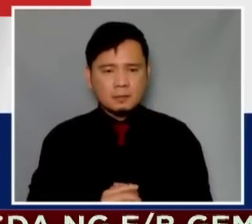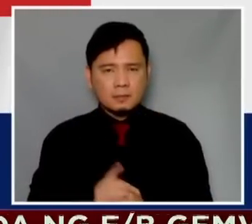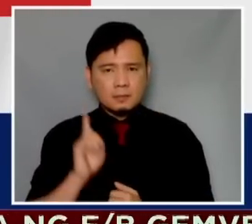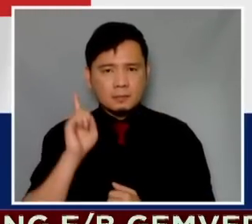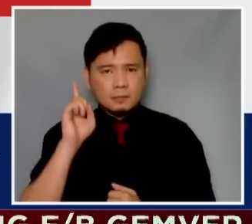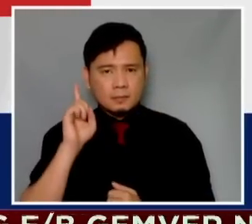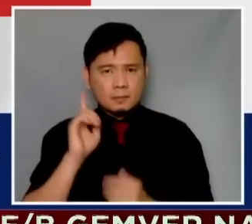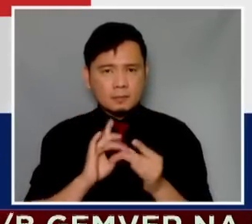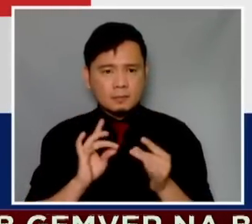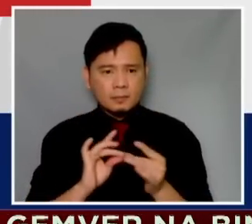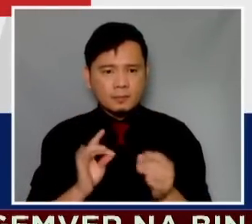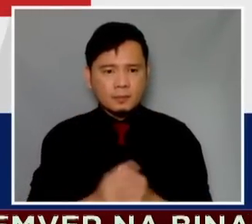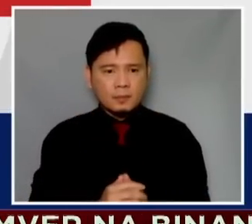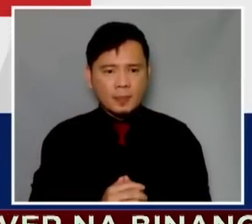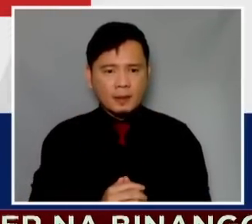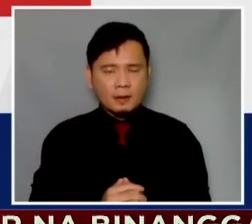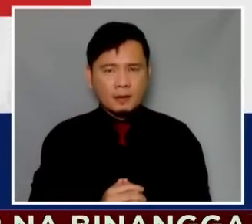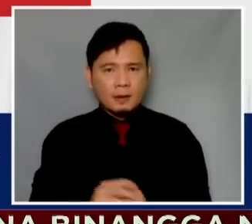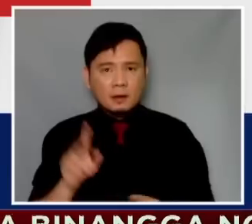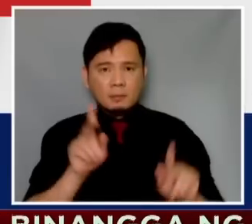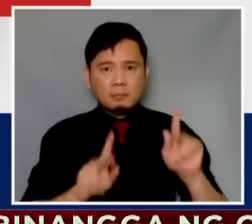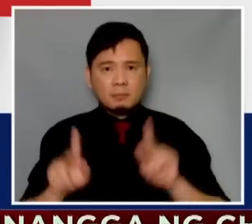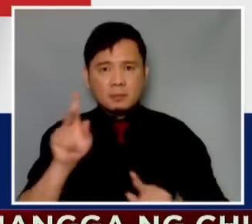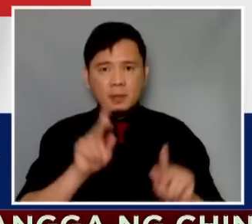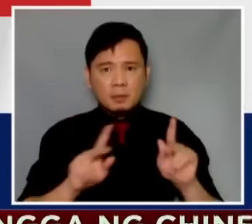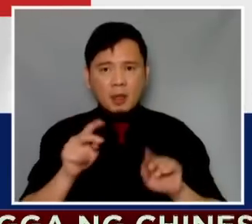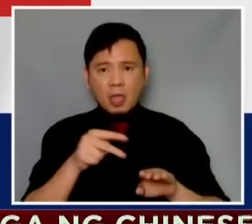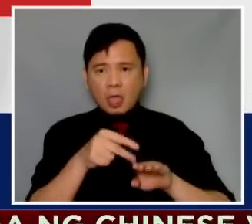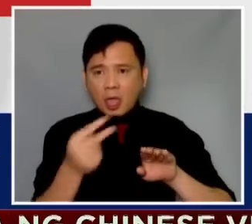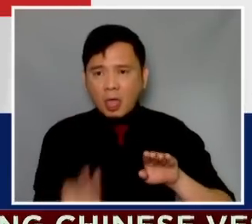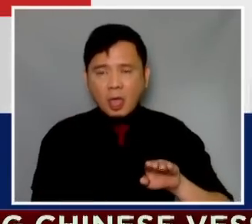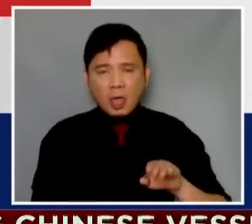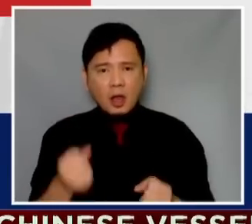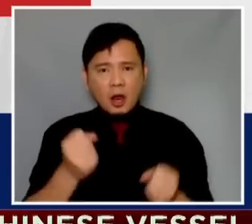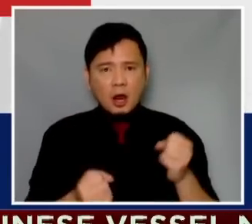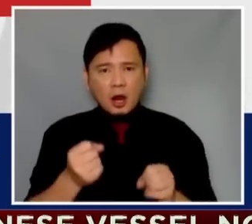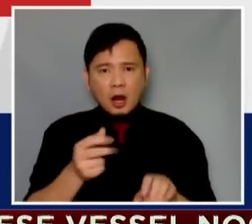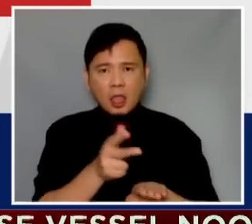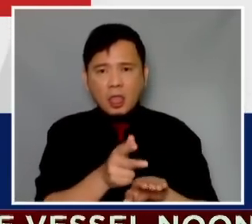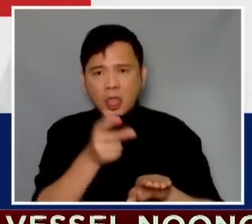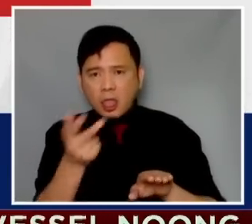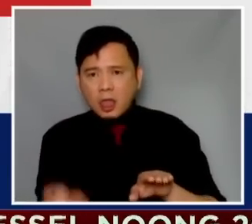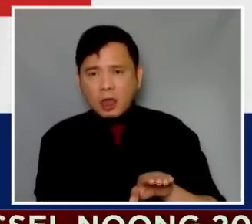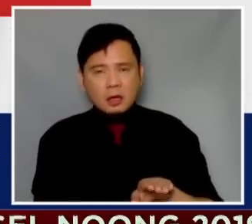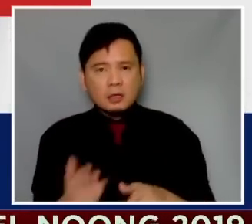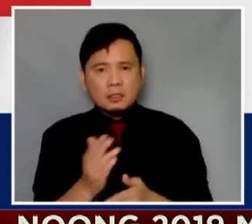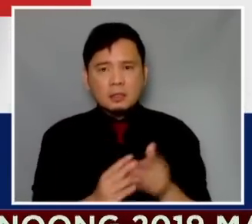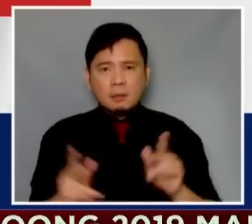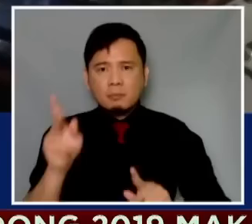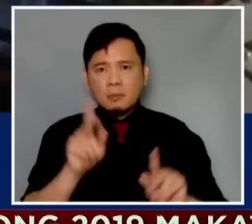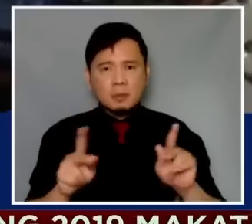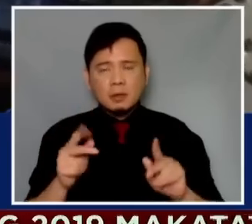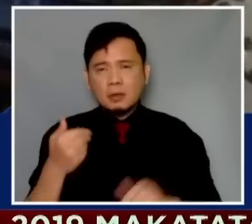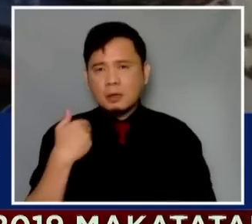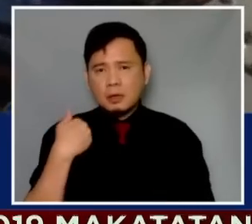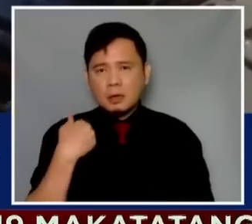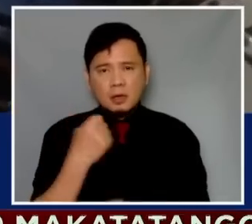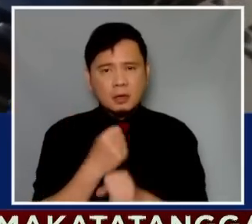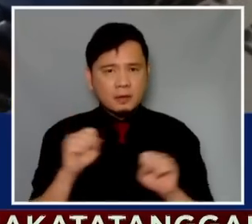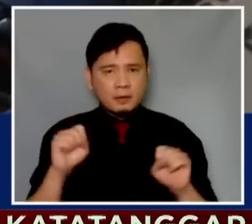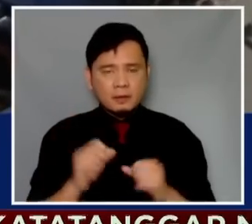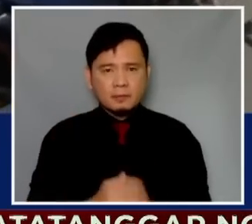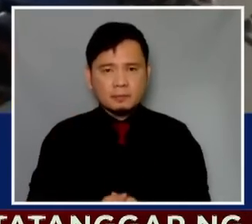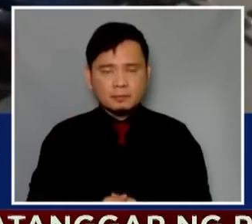sa tulay. Hanggang ngayon may mga tao pa sa ilalim ng tubig na hindi pa na-rescue. Hindi ako pinabayaan ni Lord. Nagsagawa